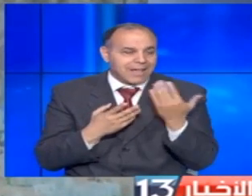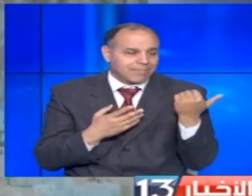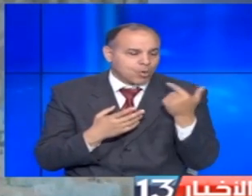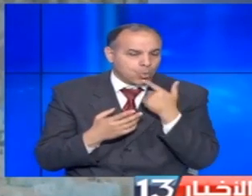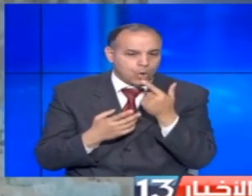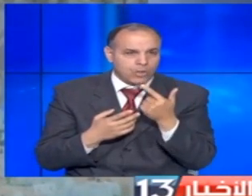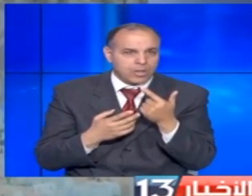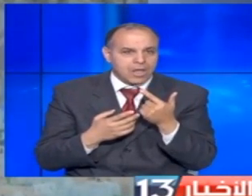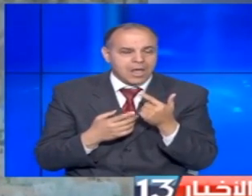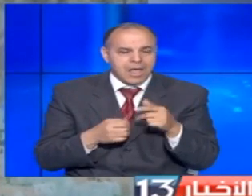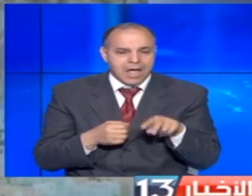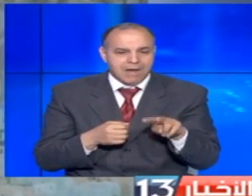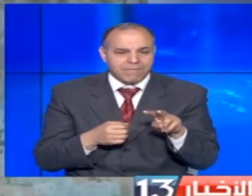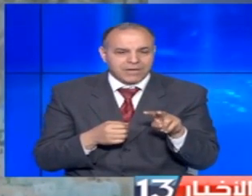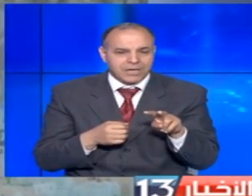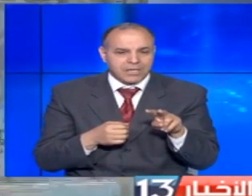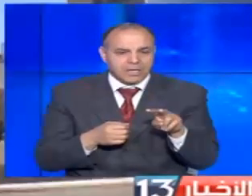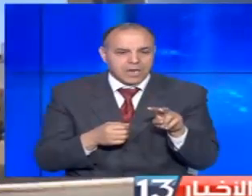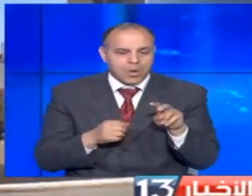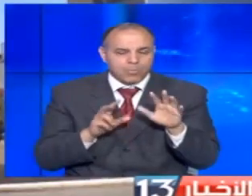مره في عام